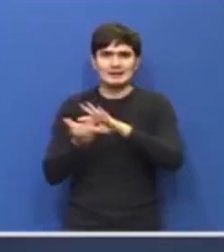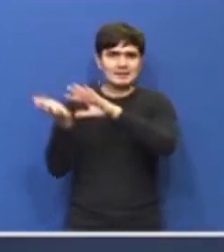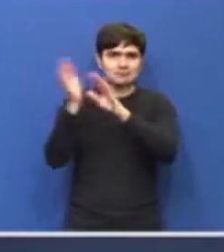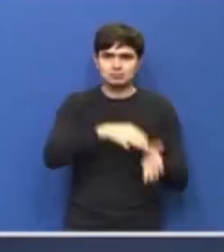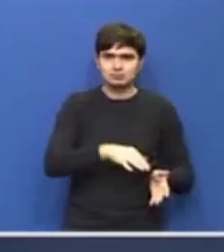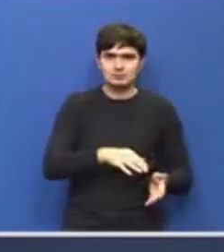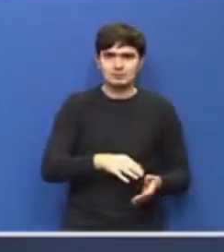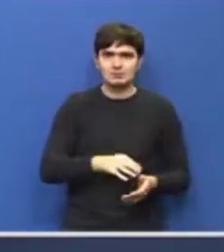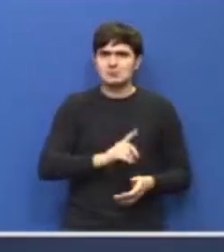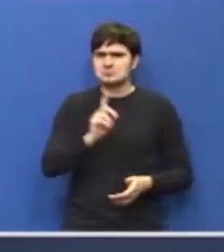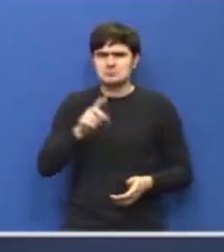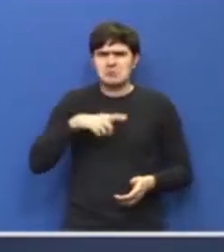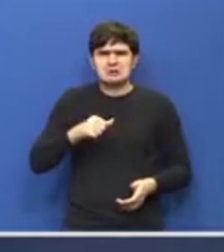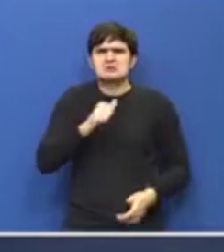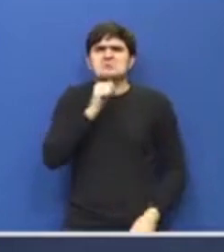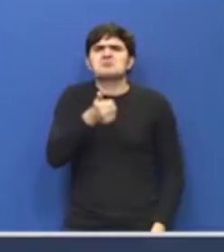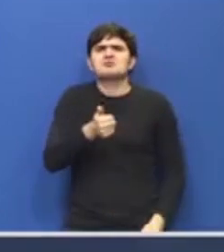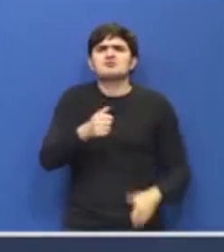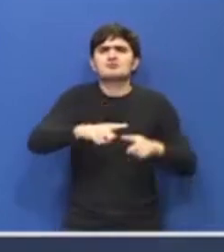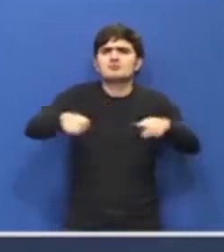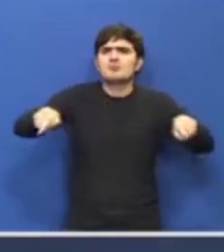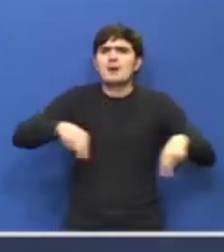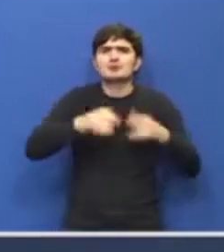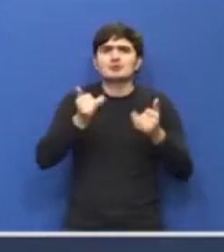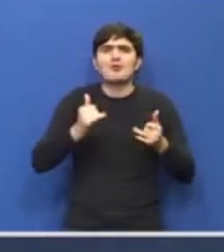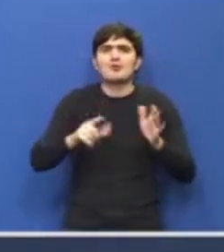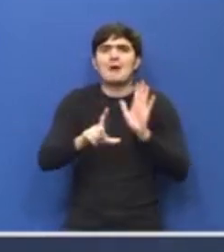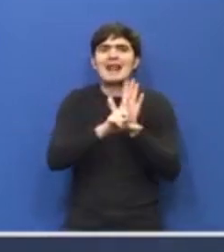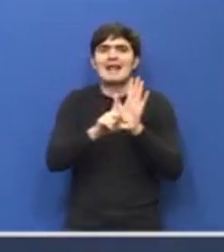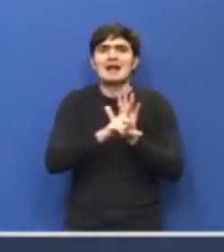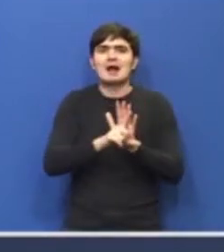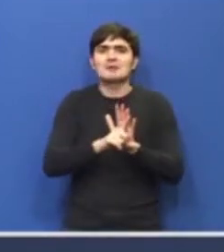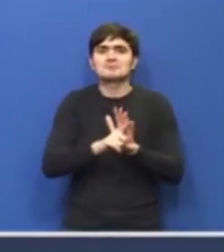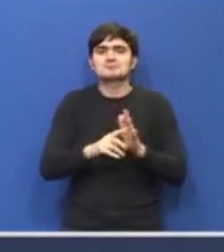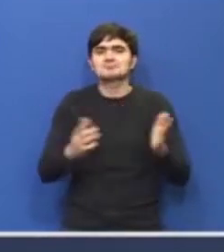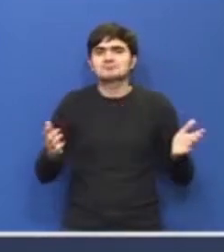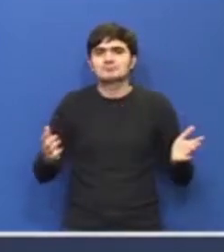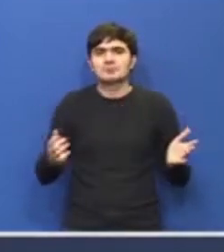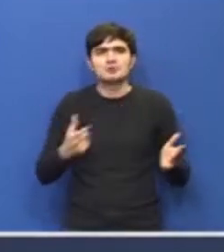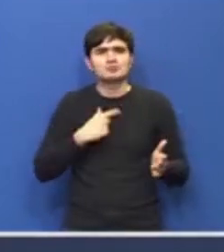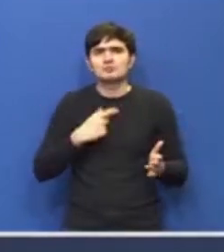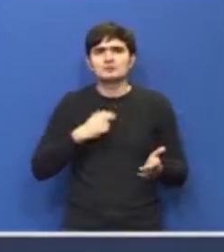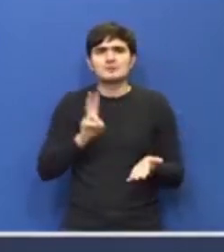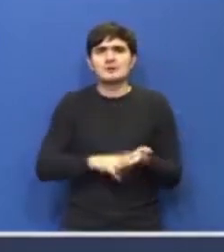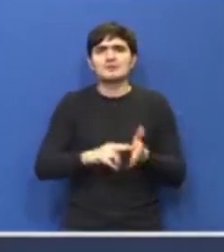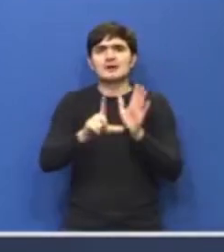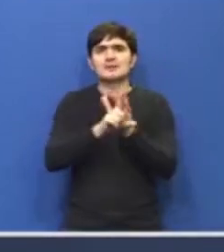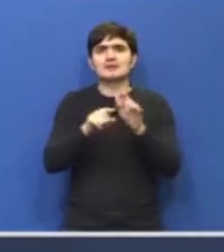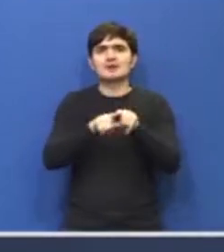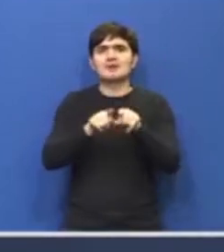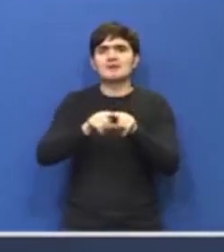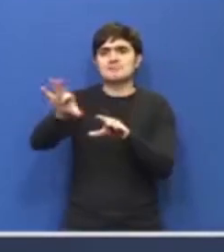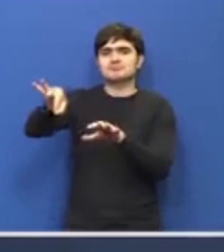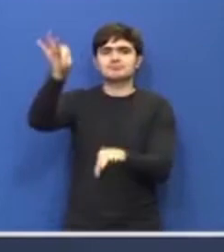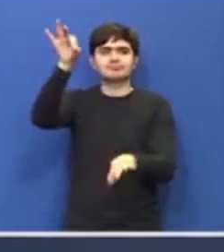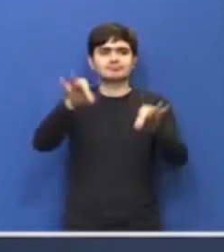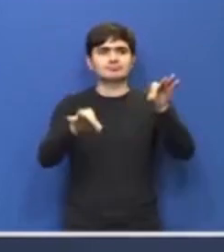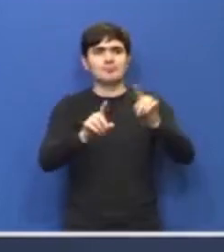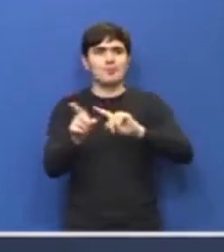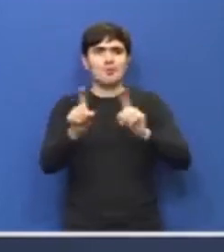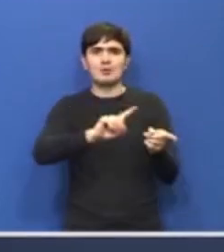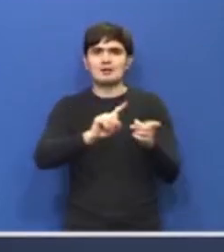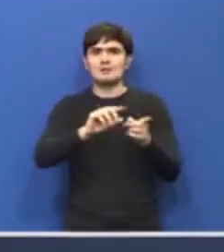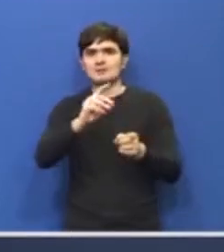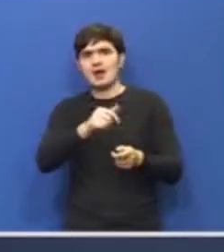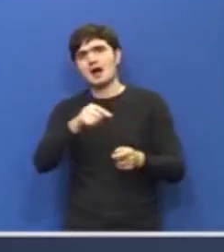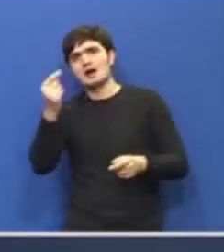câte cunosc eu, nu există nicio spațiu care să fie în legalitate în momentul de față. Mulțumesc. Și nu putem aplica legea selectivă, evident.